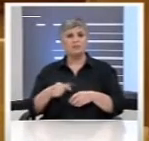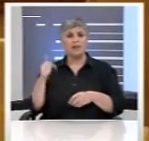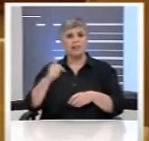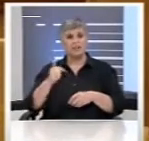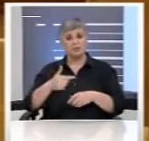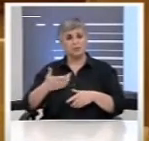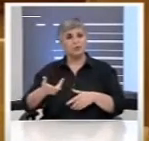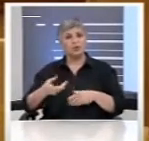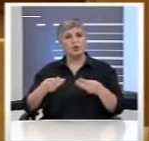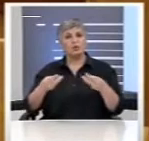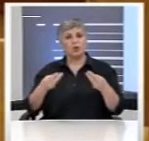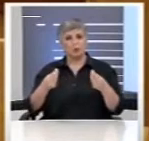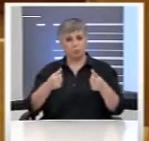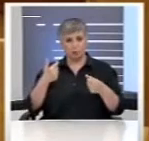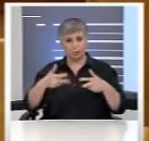φορολογικά έσοδα